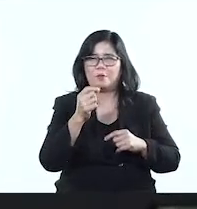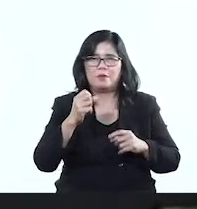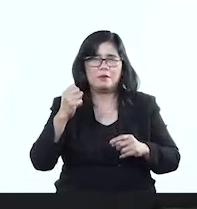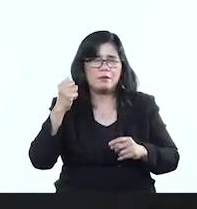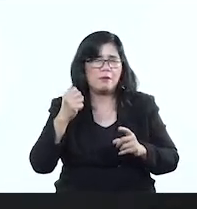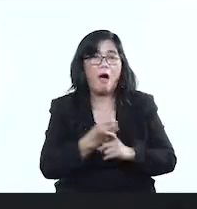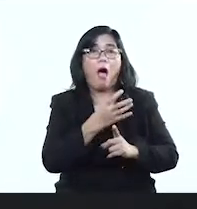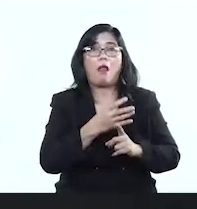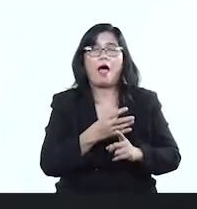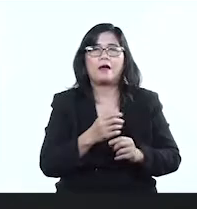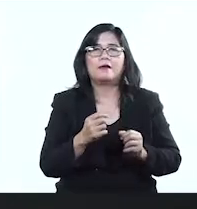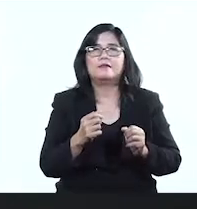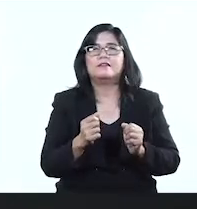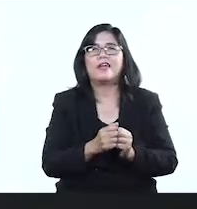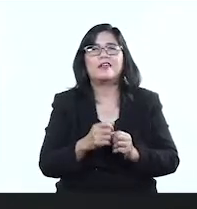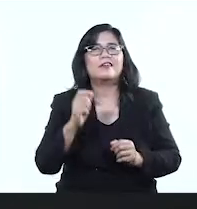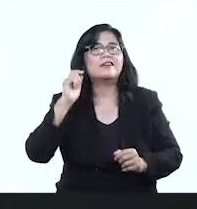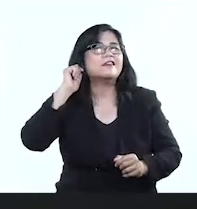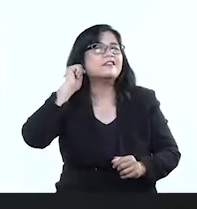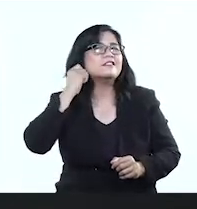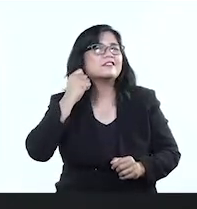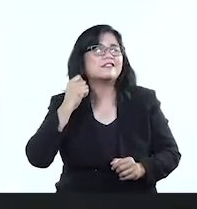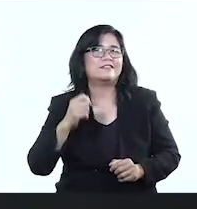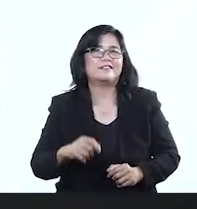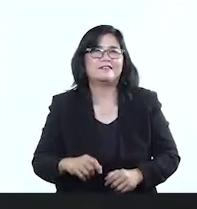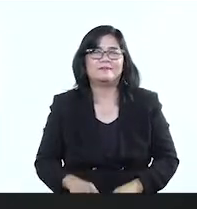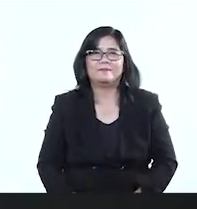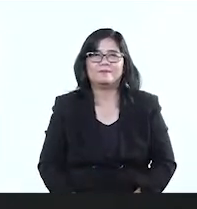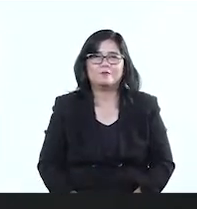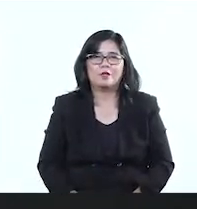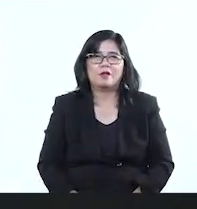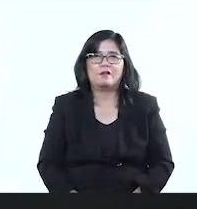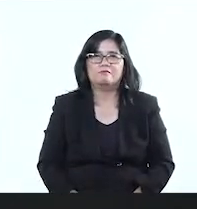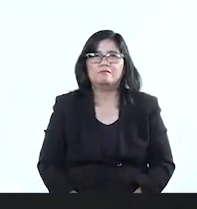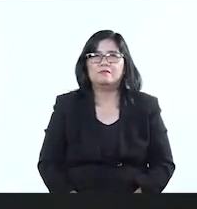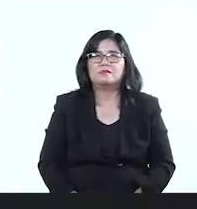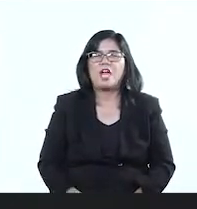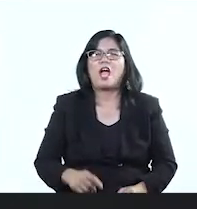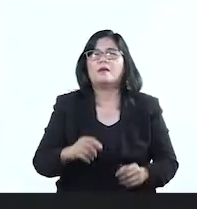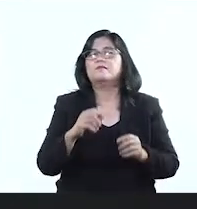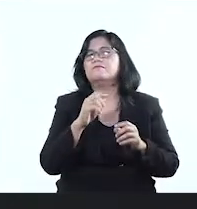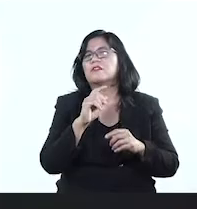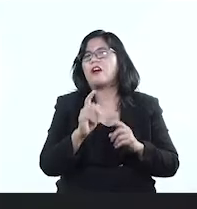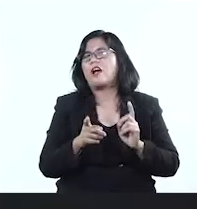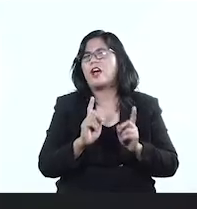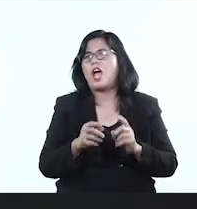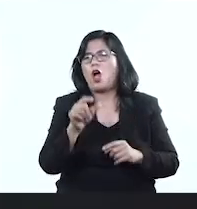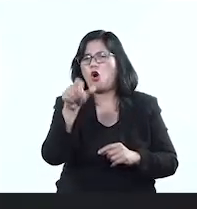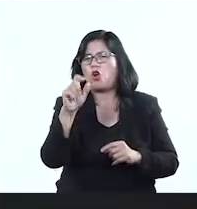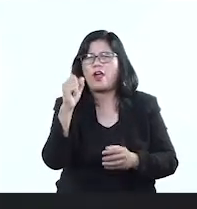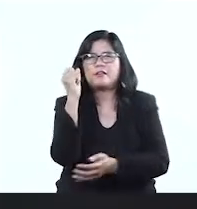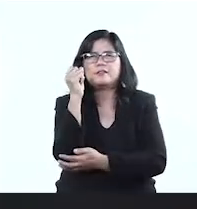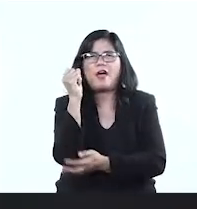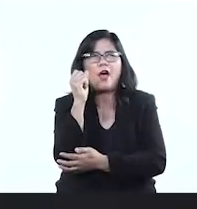orang berdosa kadangkala Wow kalimat kalau B4 urusan orang ngaco kadangkala dia punya konsep-konsep